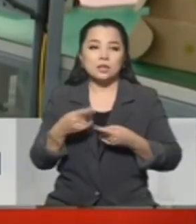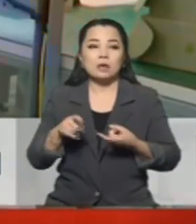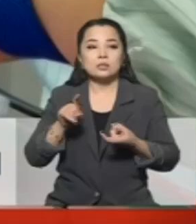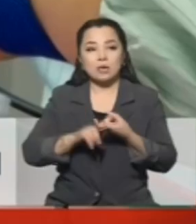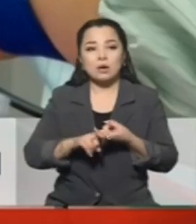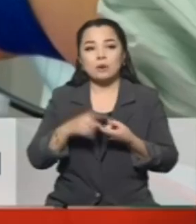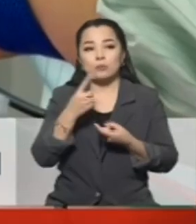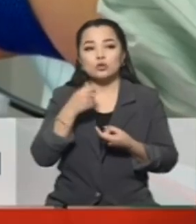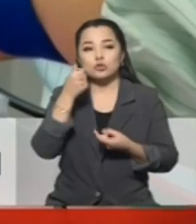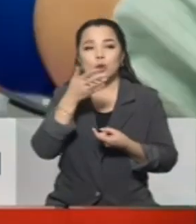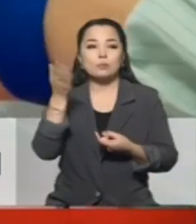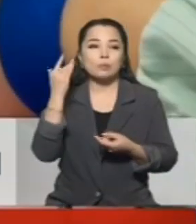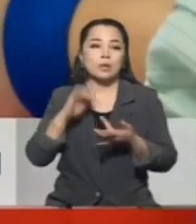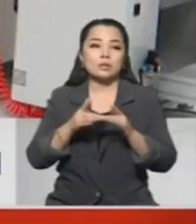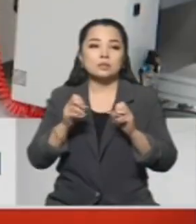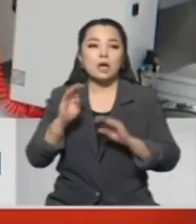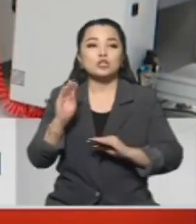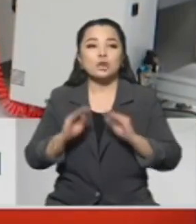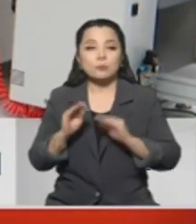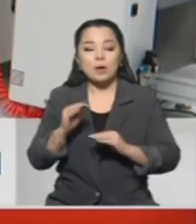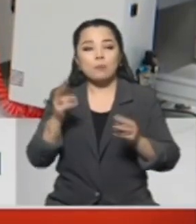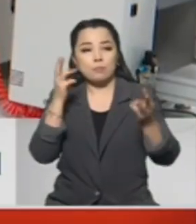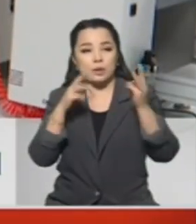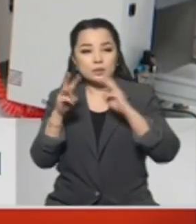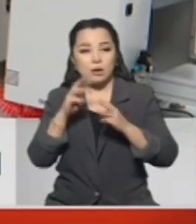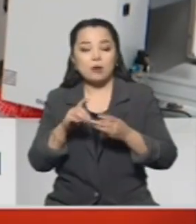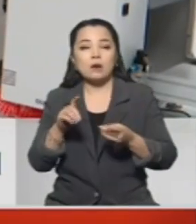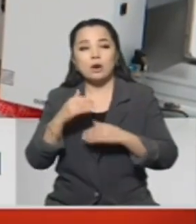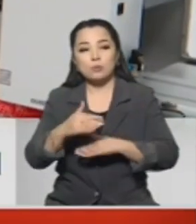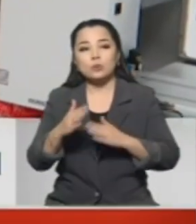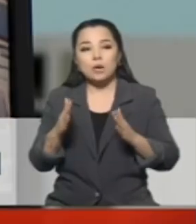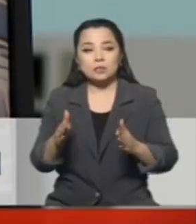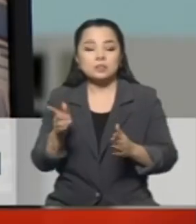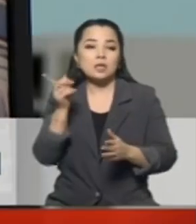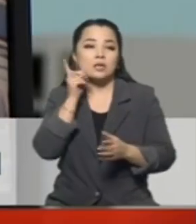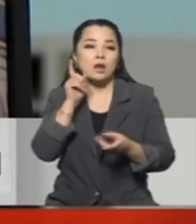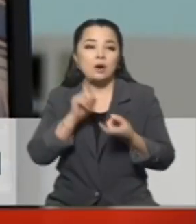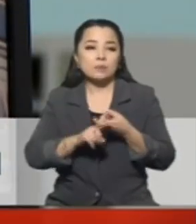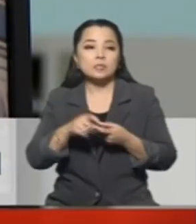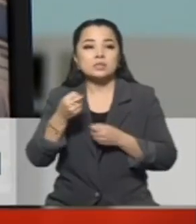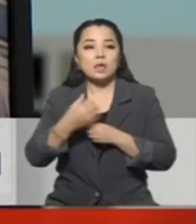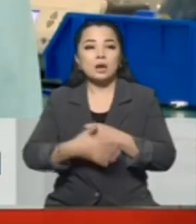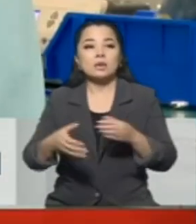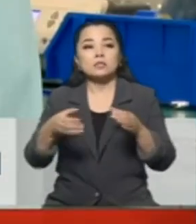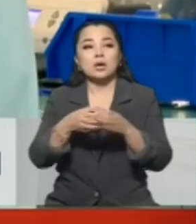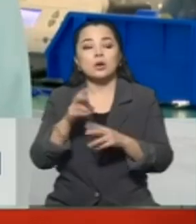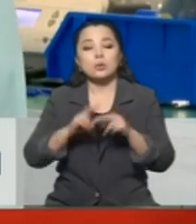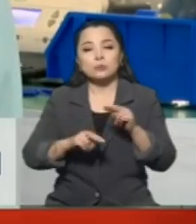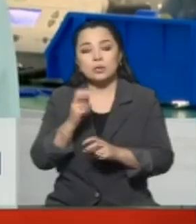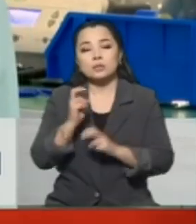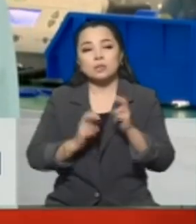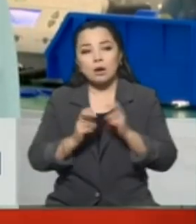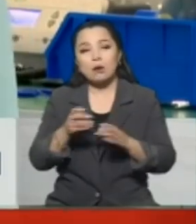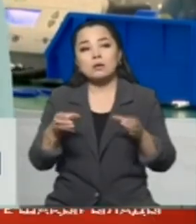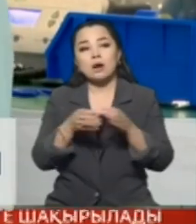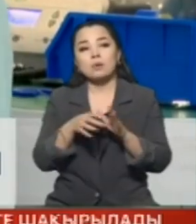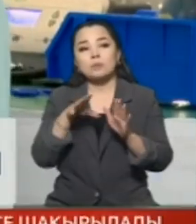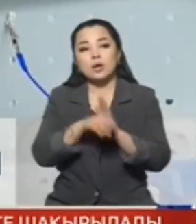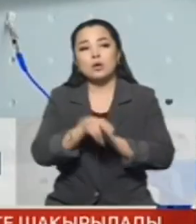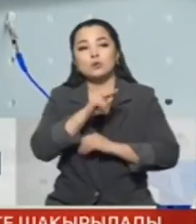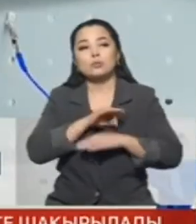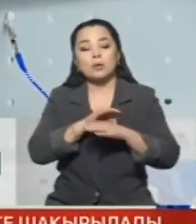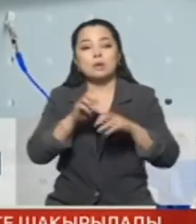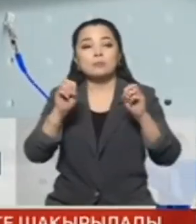маманы. Бір жыл бұрын электронды жабдықтар, модемдер, коммутаторлар, телефон аппараттар мен түрлі станциялар өндіретін компанияға жұмыс орналасады.